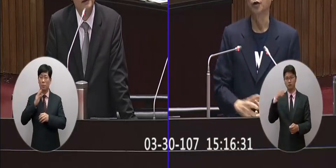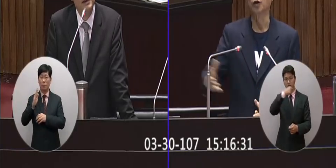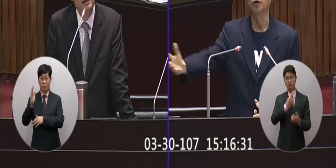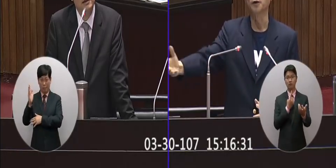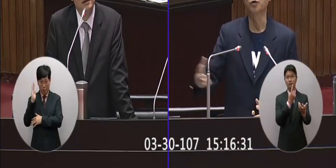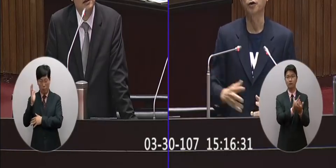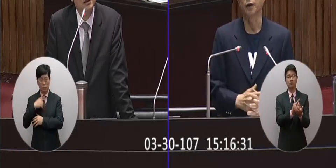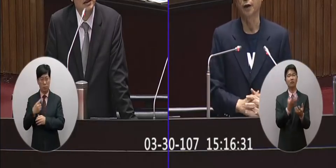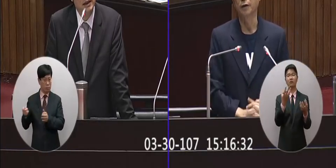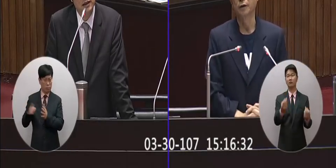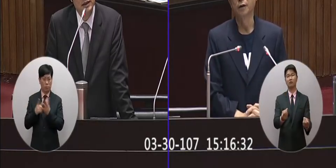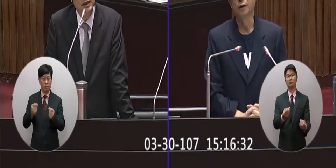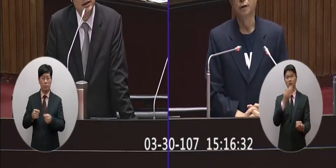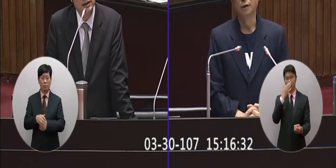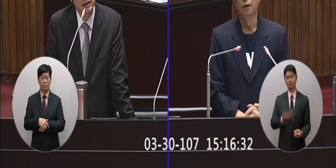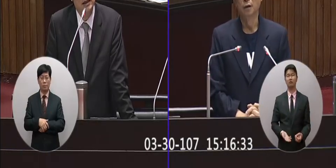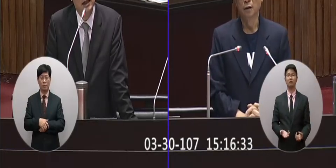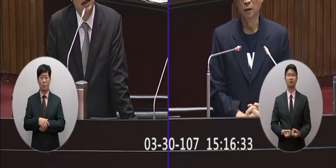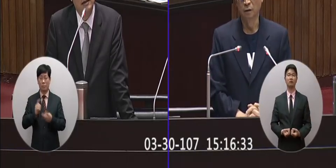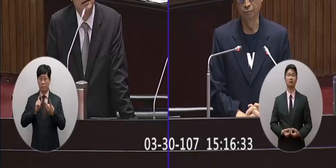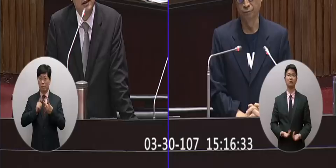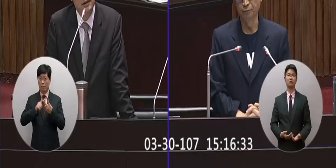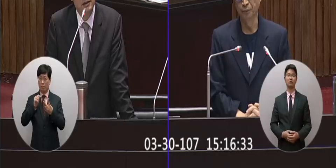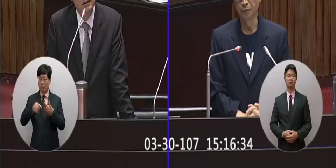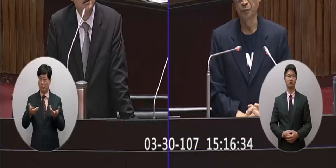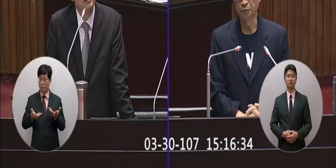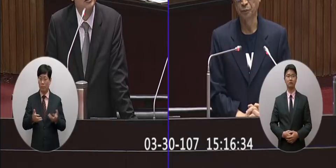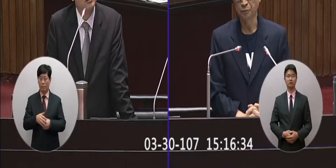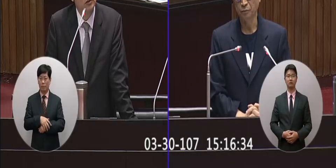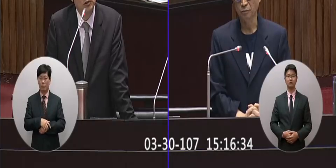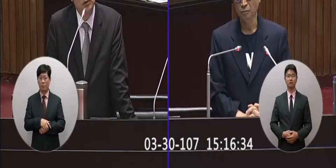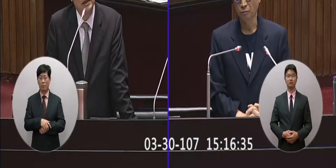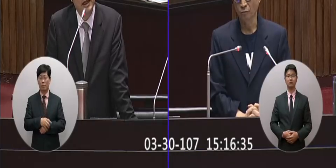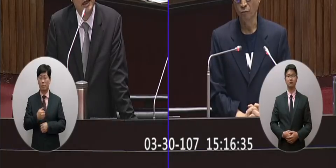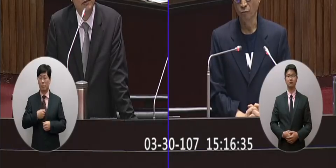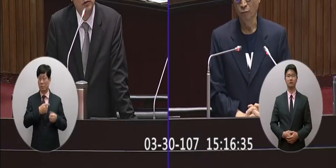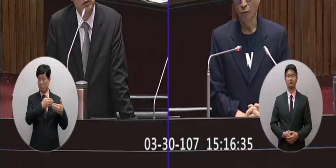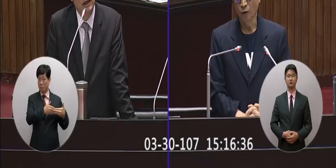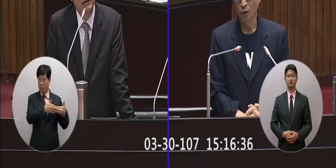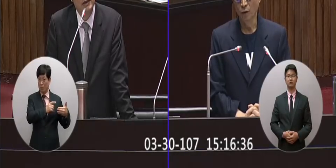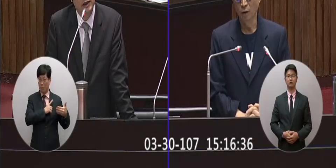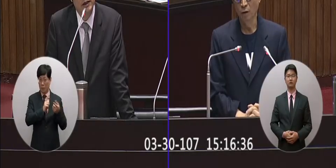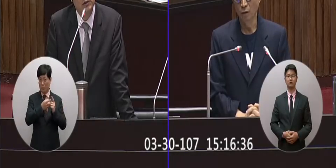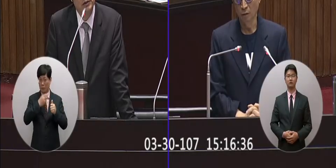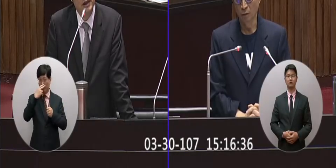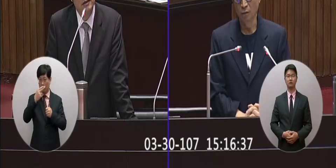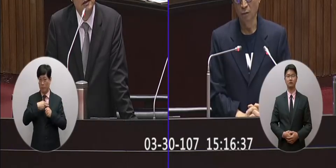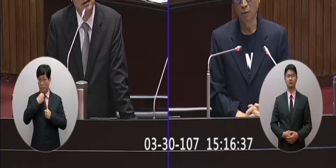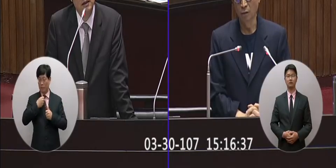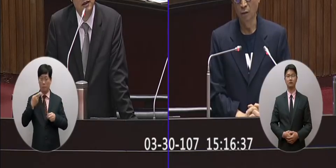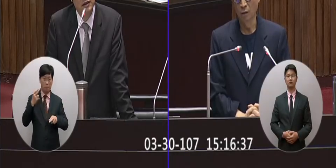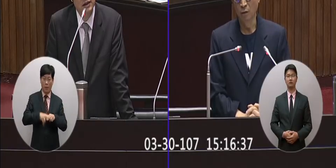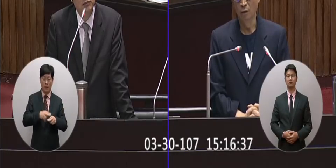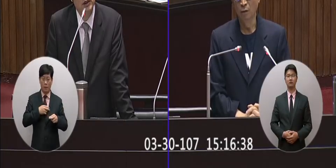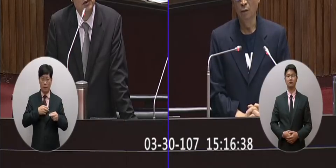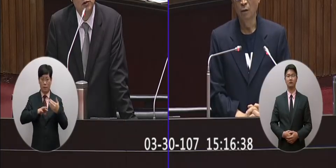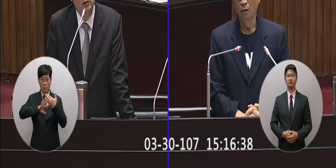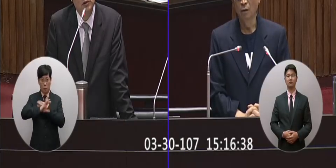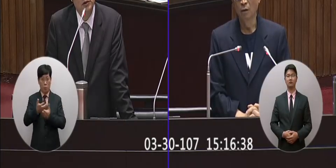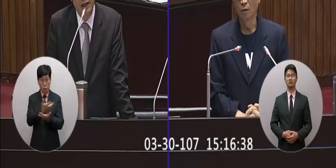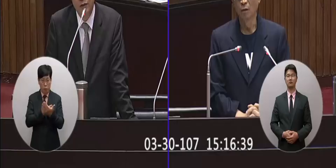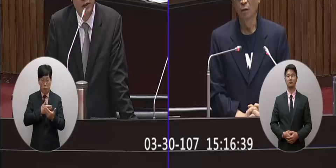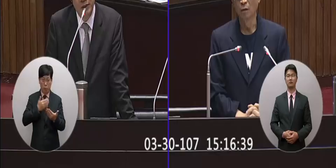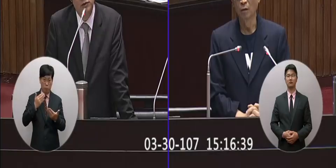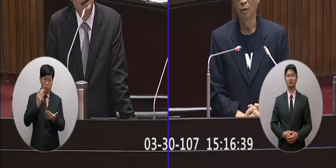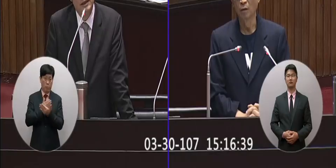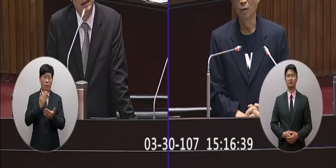啊。 去年我们都没有去成呢。 那第二个，这个事情啊，其实就是说中国在封锁台湾的外交空间，跟有没有通